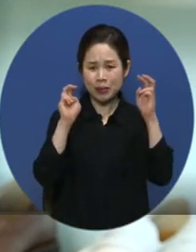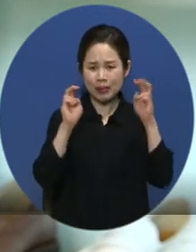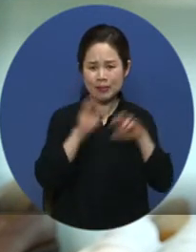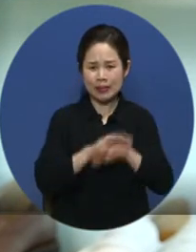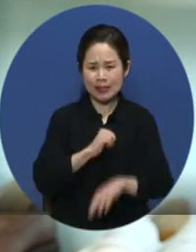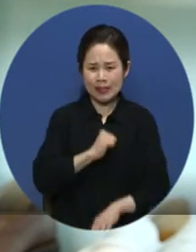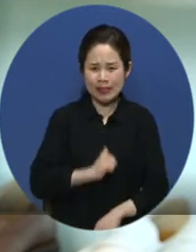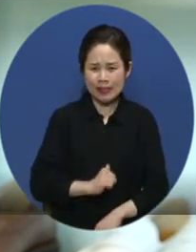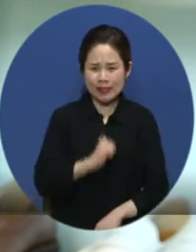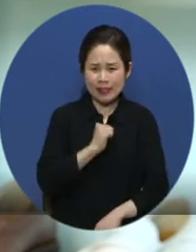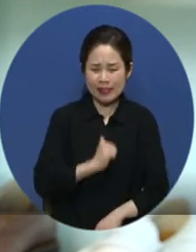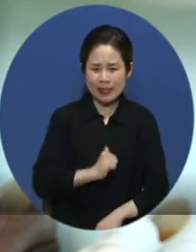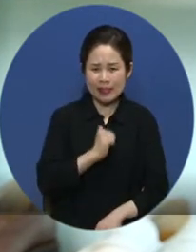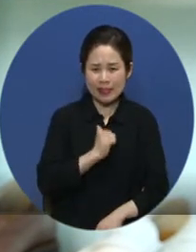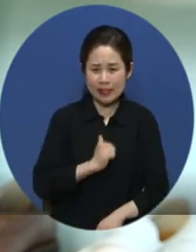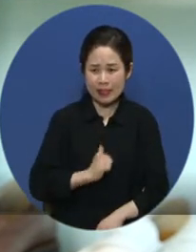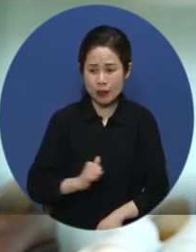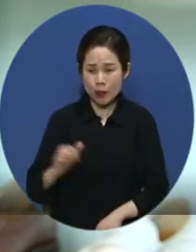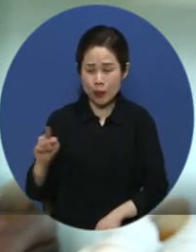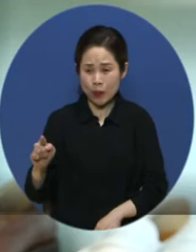버텼으면은 우리도